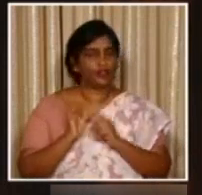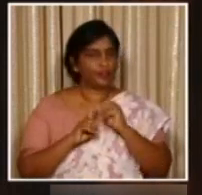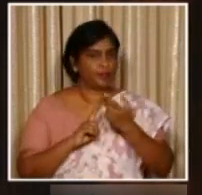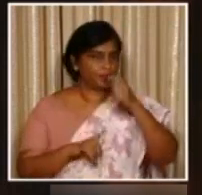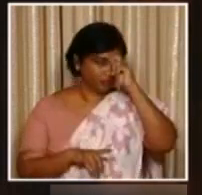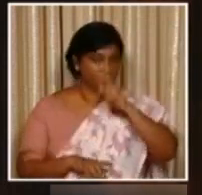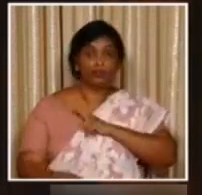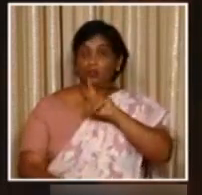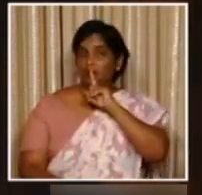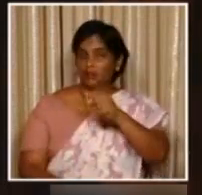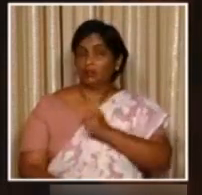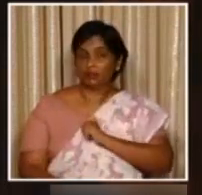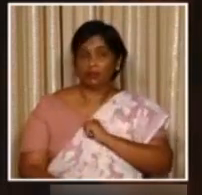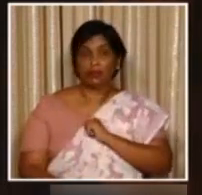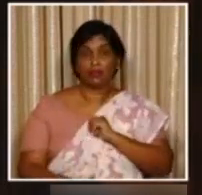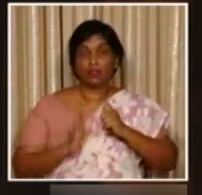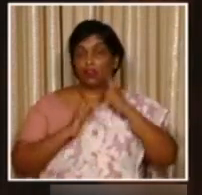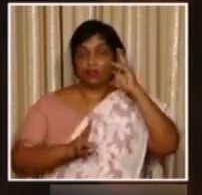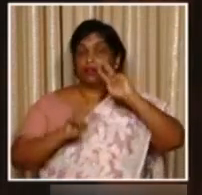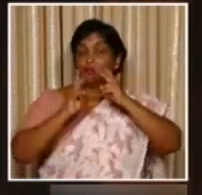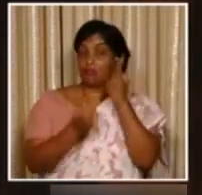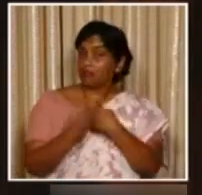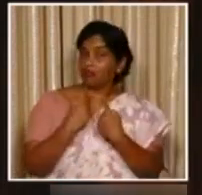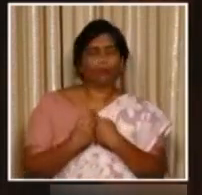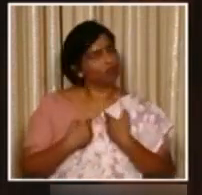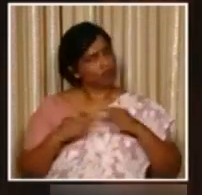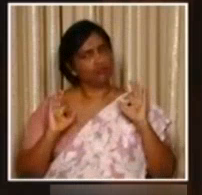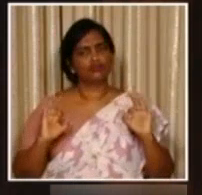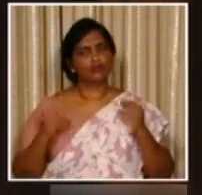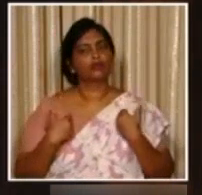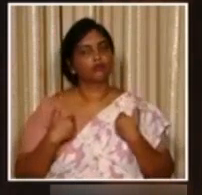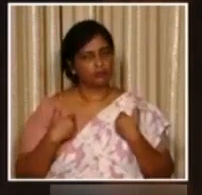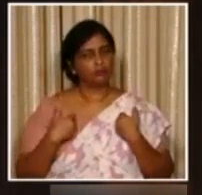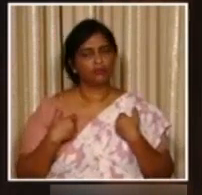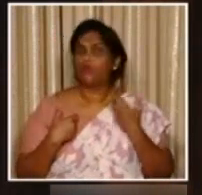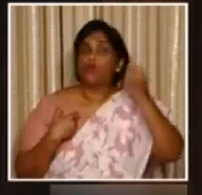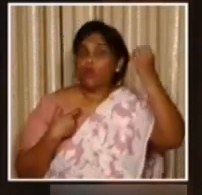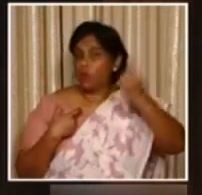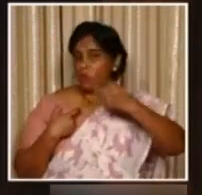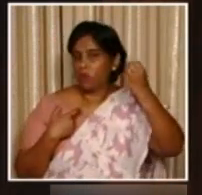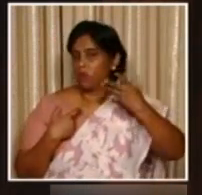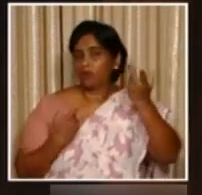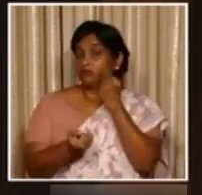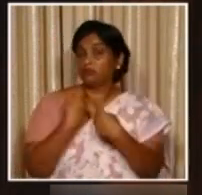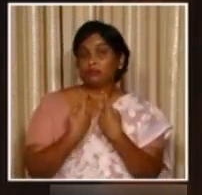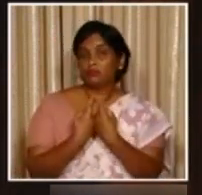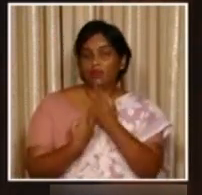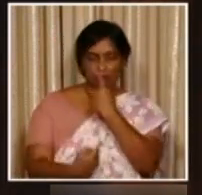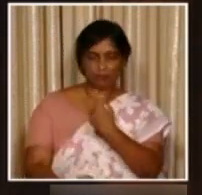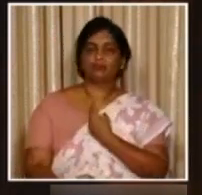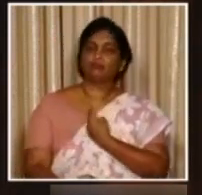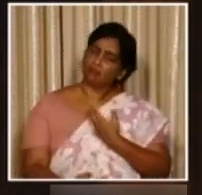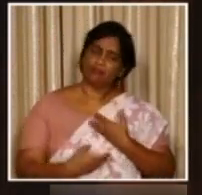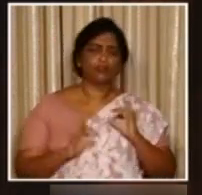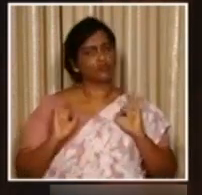Garu Mantri Niroshan Pereira Mama Kinoa, Jati under Parekshin at Mama Sudana. Uba Vipaxi Hitia, Tepawaton Nekawada de Matakian, Mama Sudana.